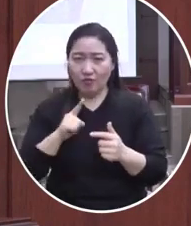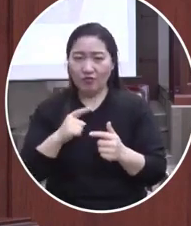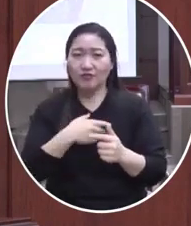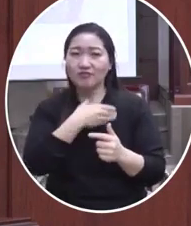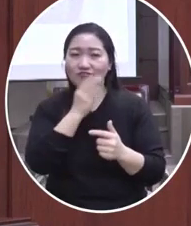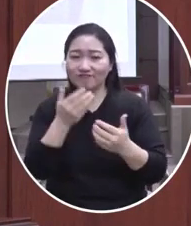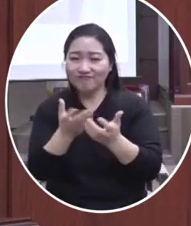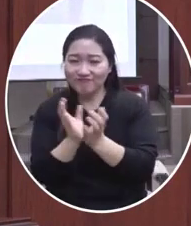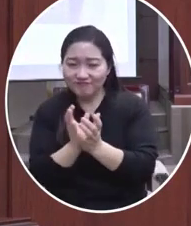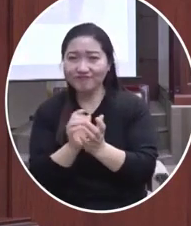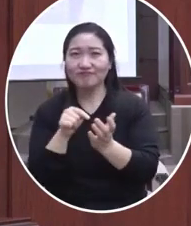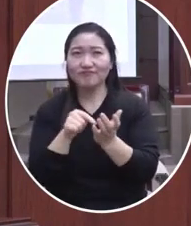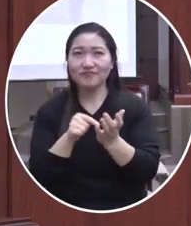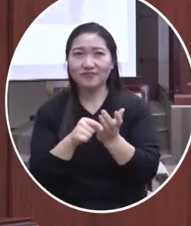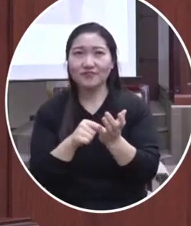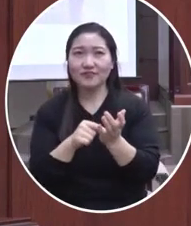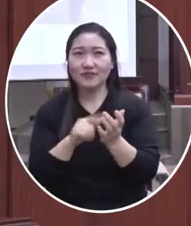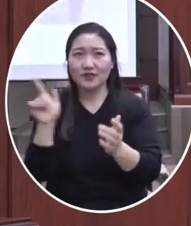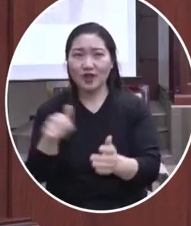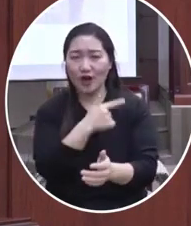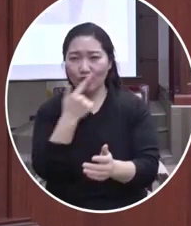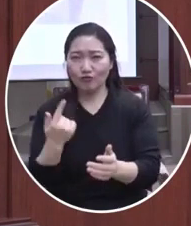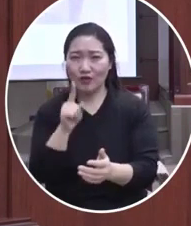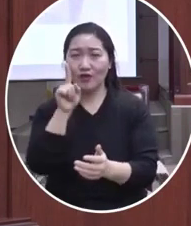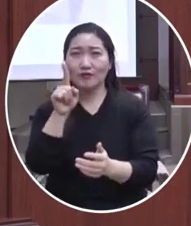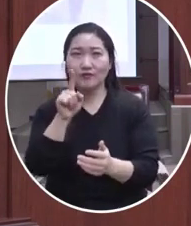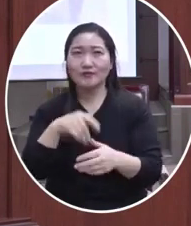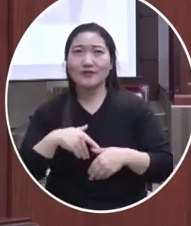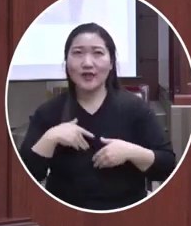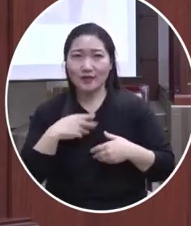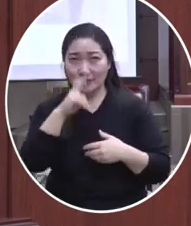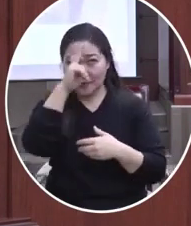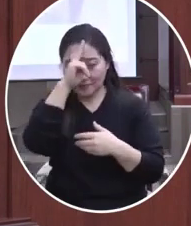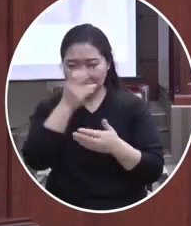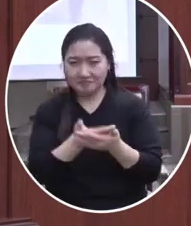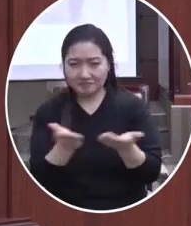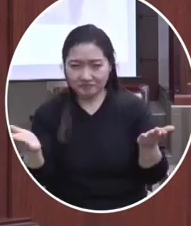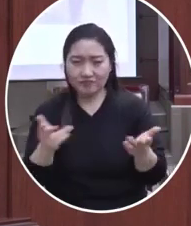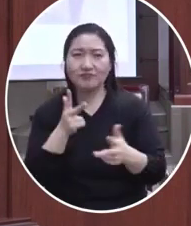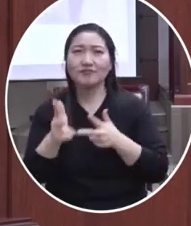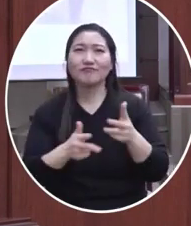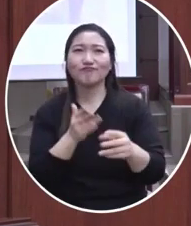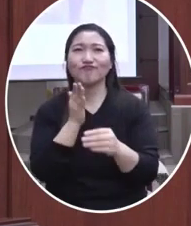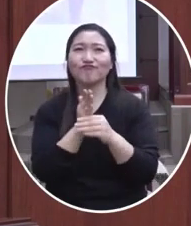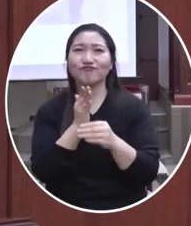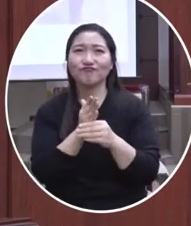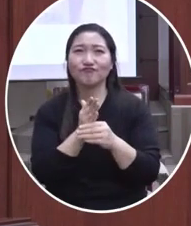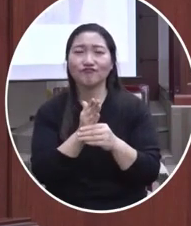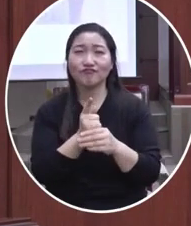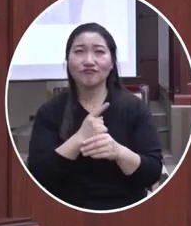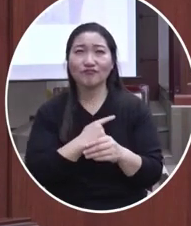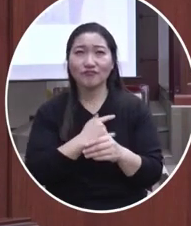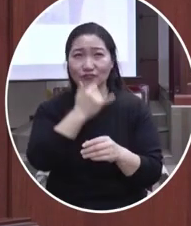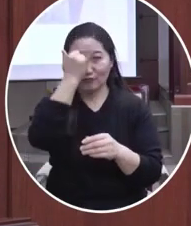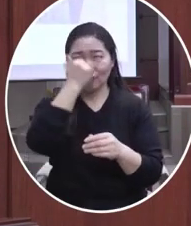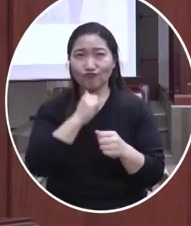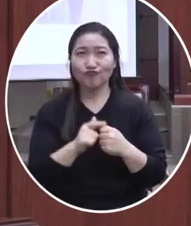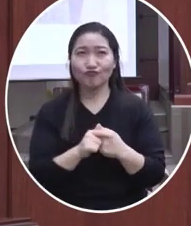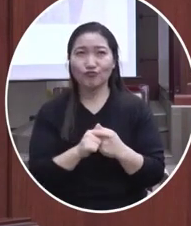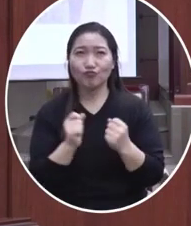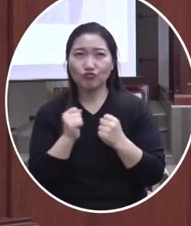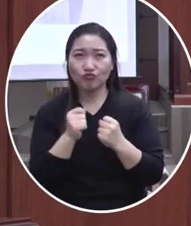이용하는 어르신들에게 하루 한 끼 따뜻한 점심 식사를 제공하는 사업을 시행하고 있습니다. 충북 제천시의